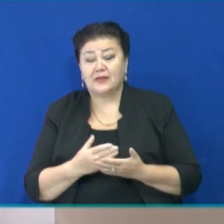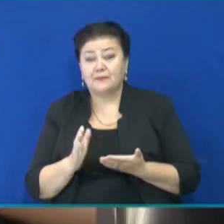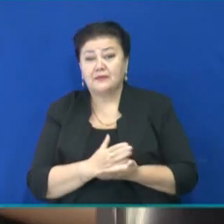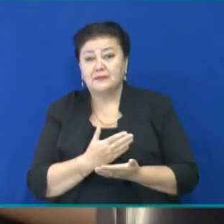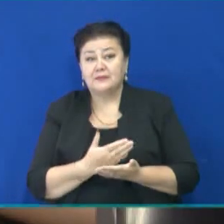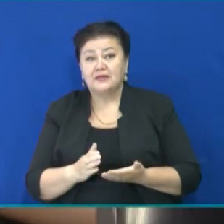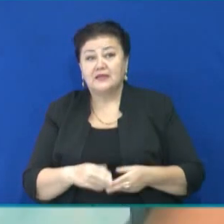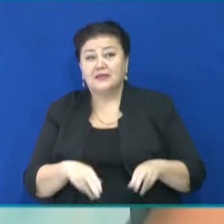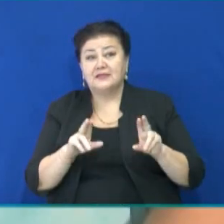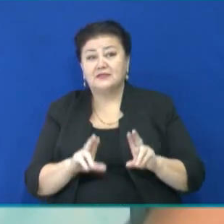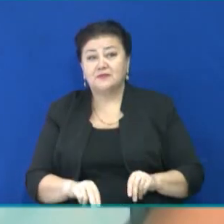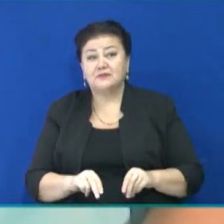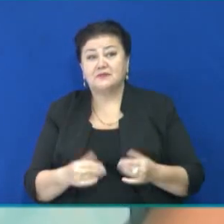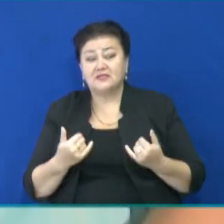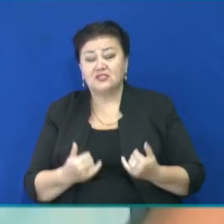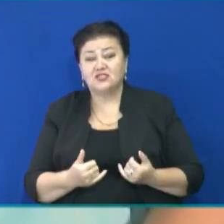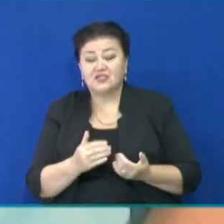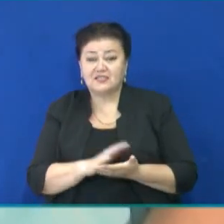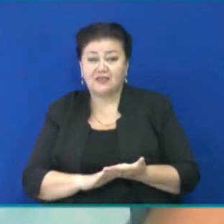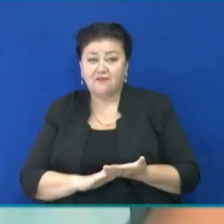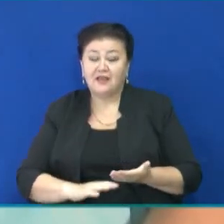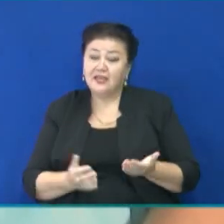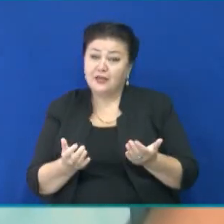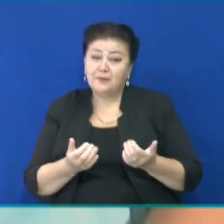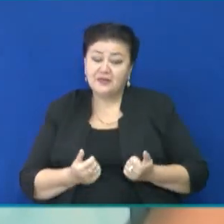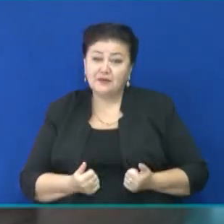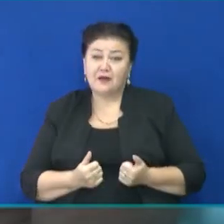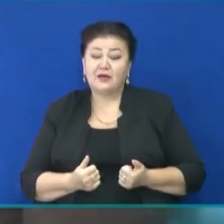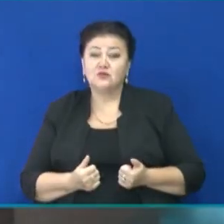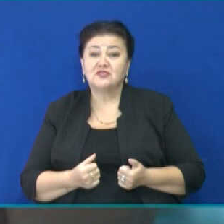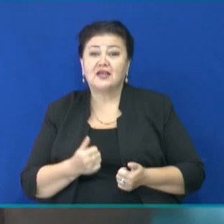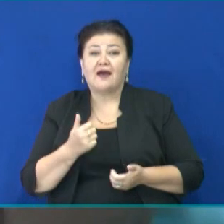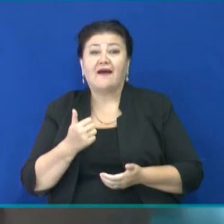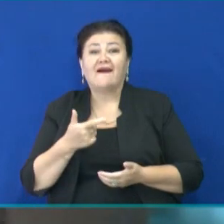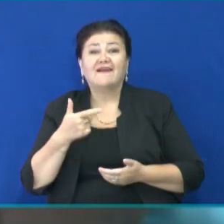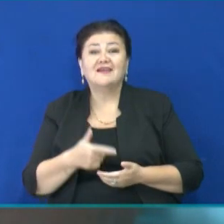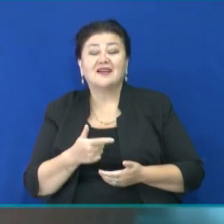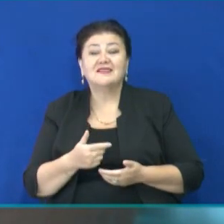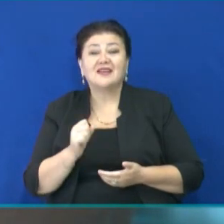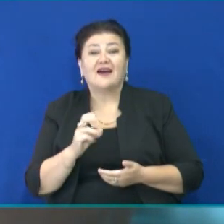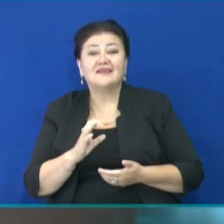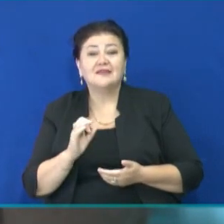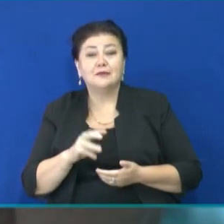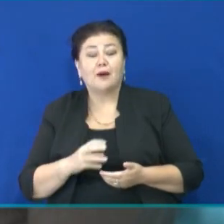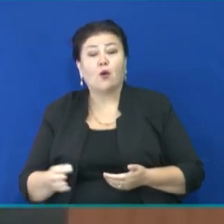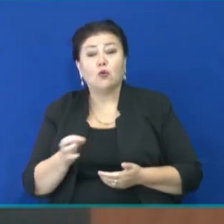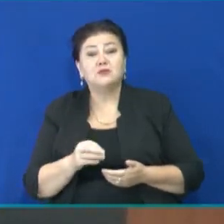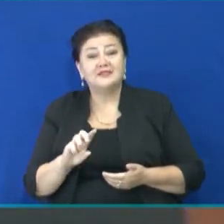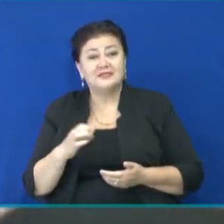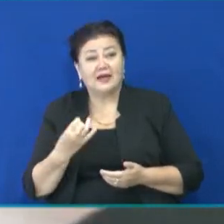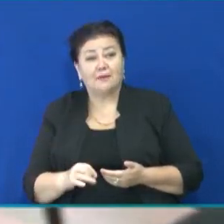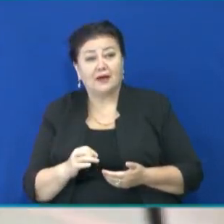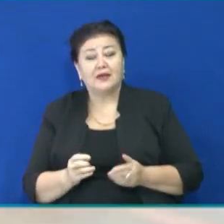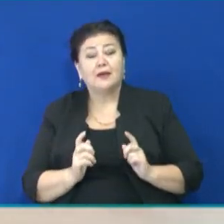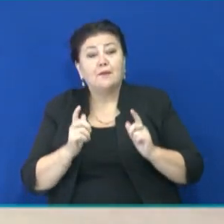бөлінген. Қазір Абай облыс әкімінің грантына өтініштер қабылдау жүріп жатыр. Толық ақпарат білім басқармасының ресми сайтында берілген. Білім беру